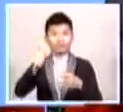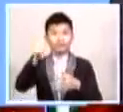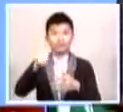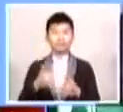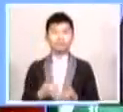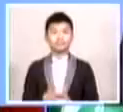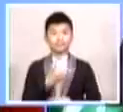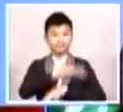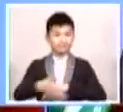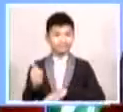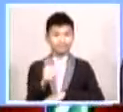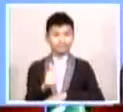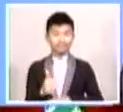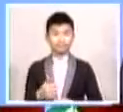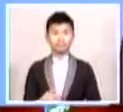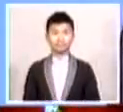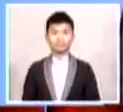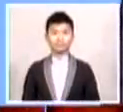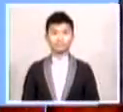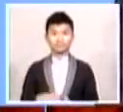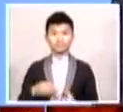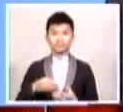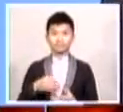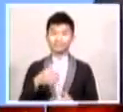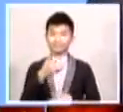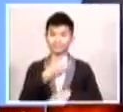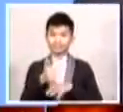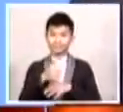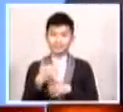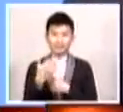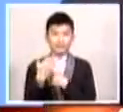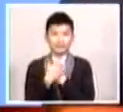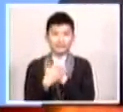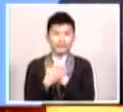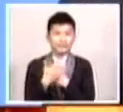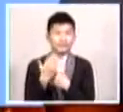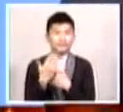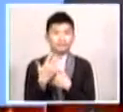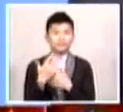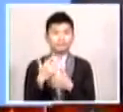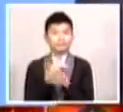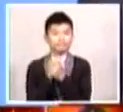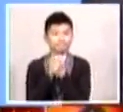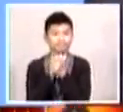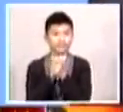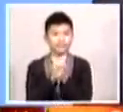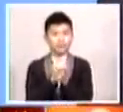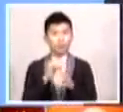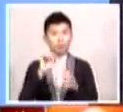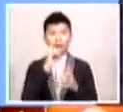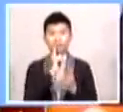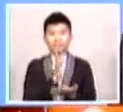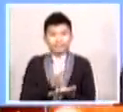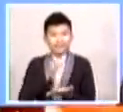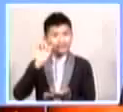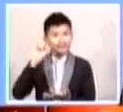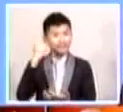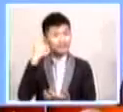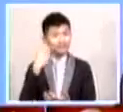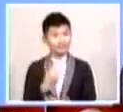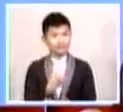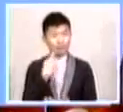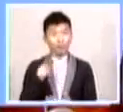坚，碰甘一生秀情重义，恭维甚为伊伫